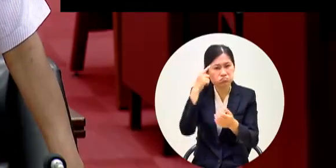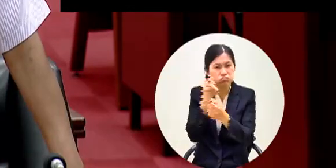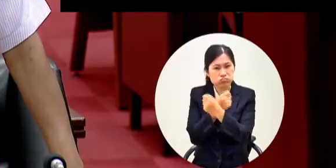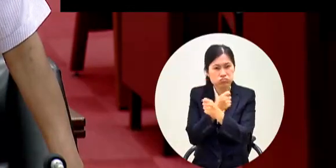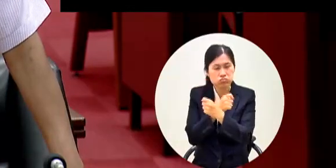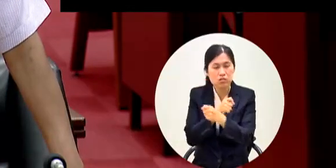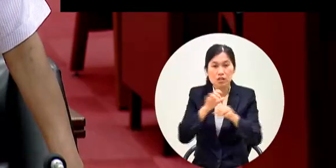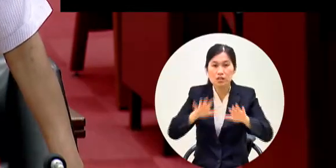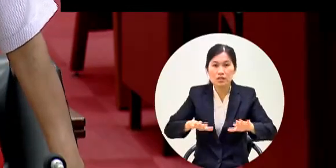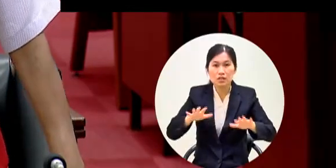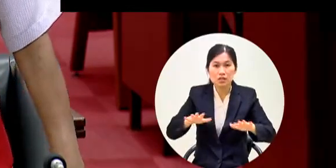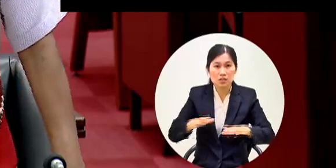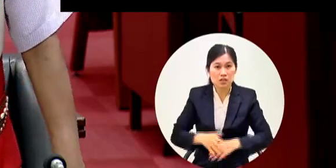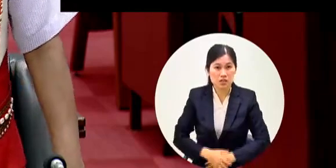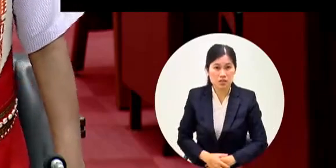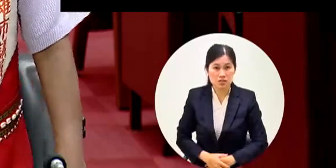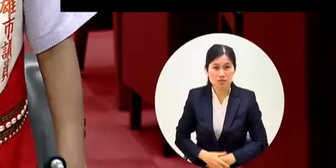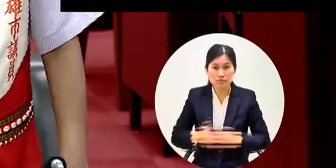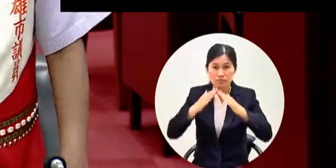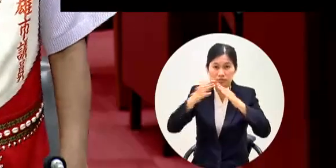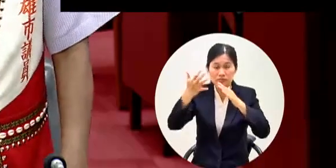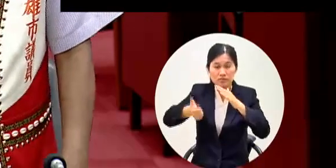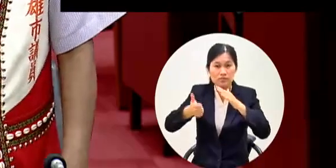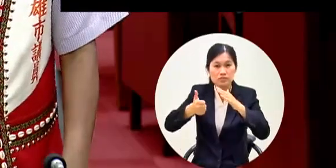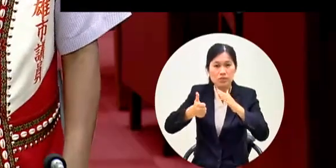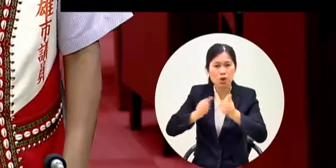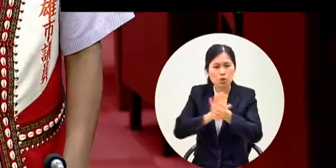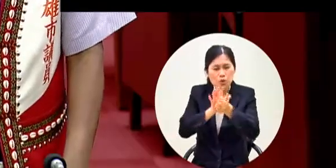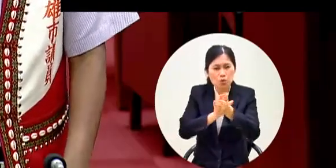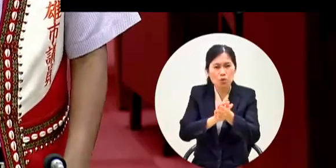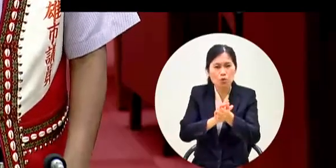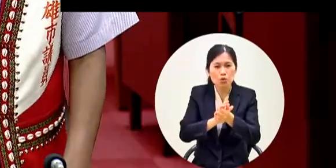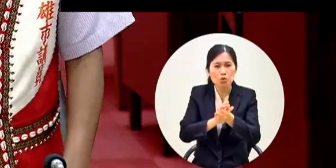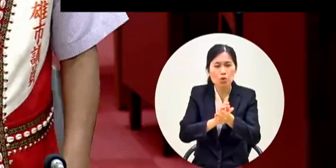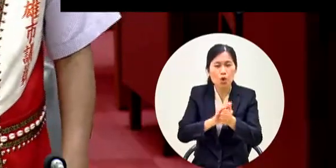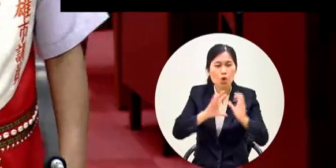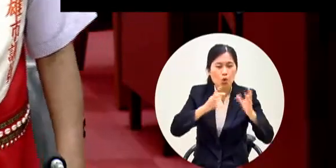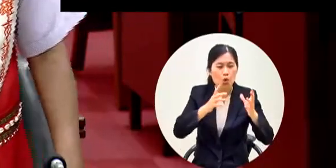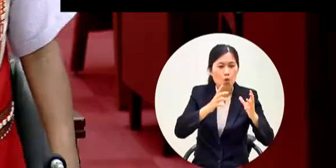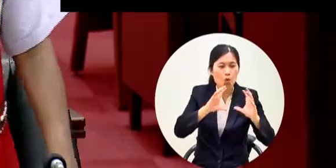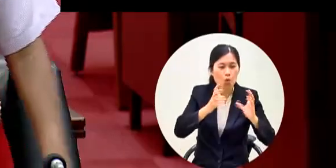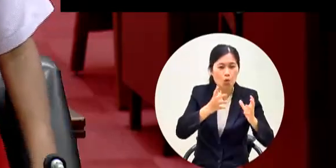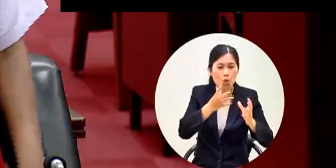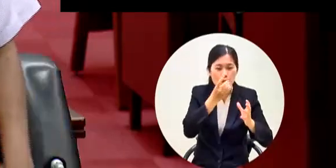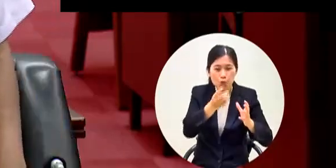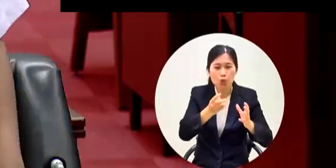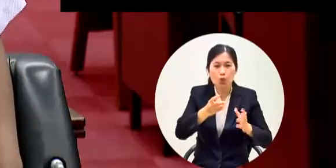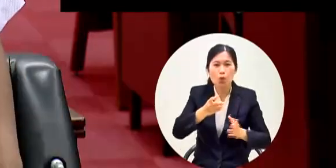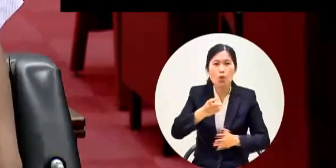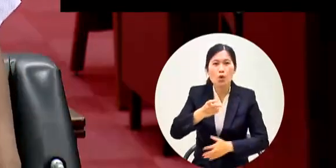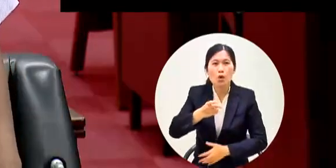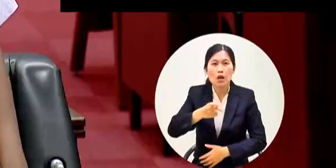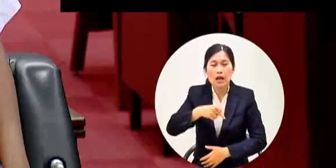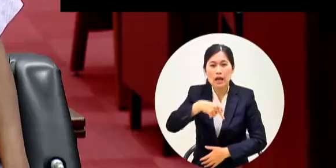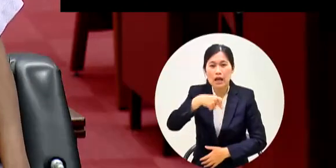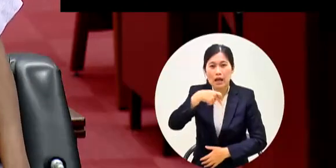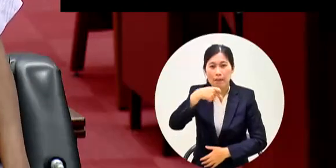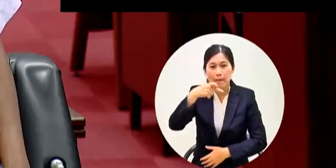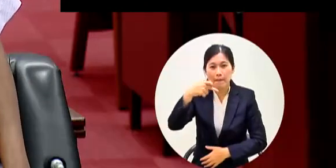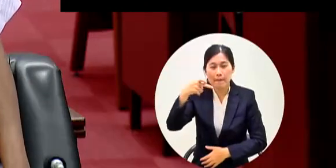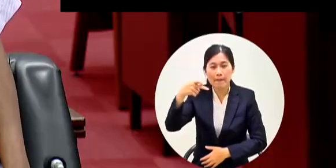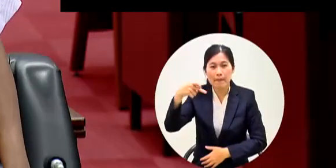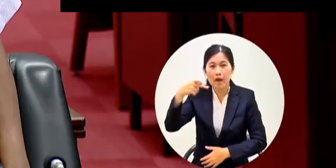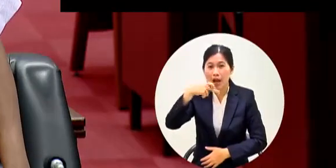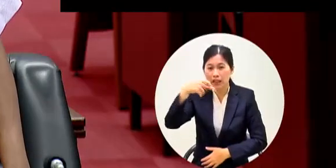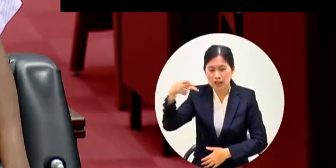那他父母亲还很健壮，但是呢生产者的重度既然没有纳